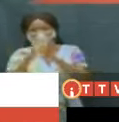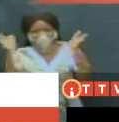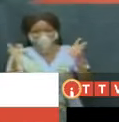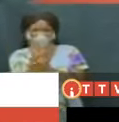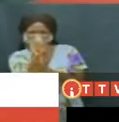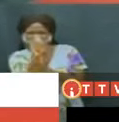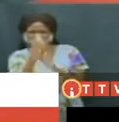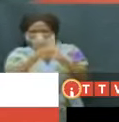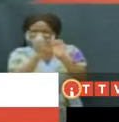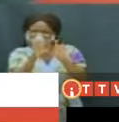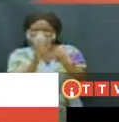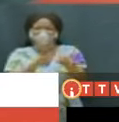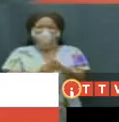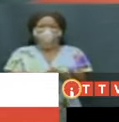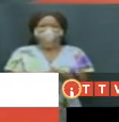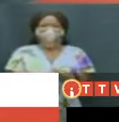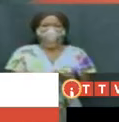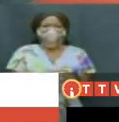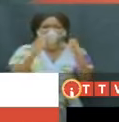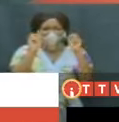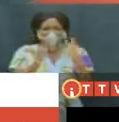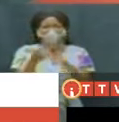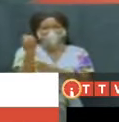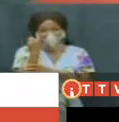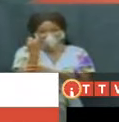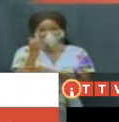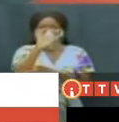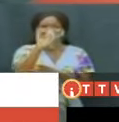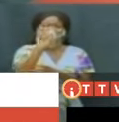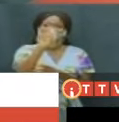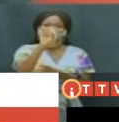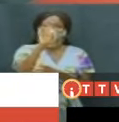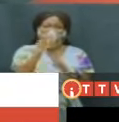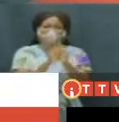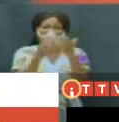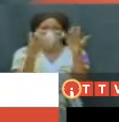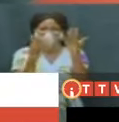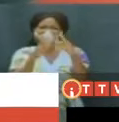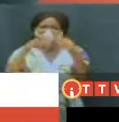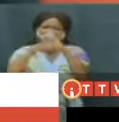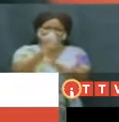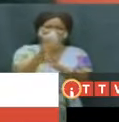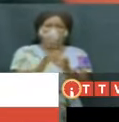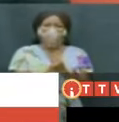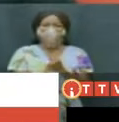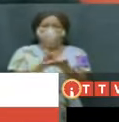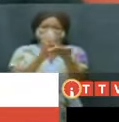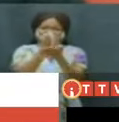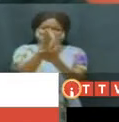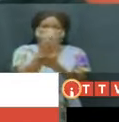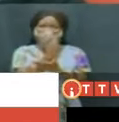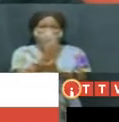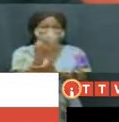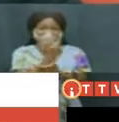kotchedwa coronavirus kamene kamayambitsa COVID-19 kama lowera. Komanso